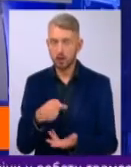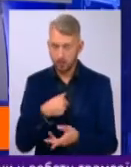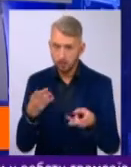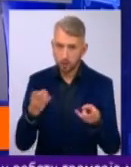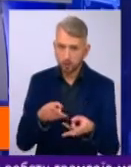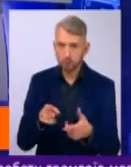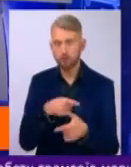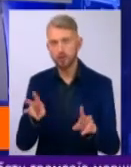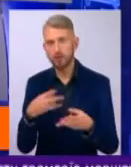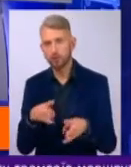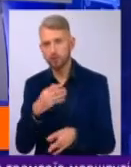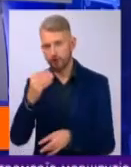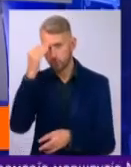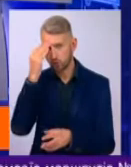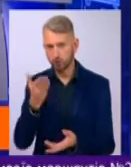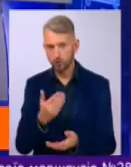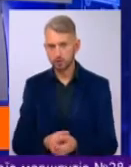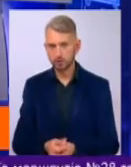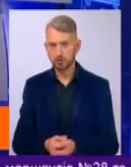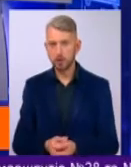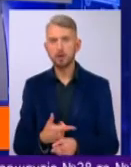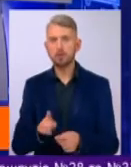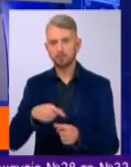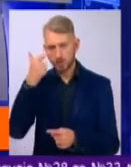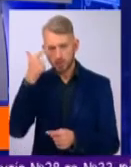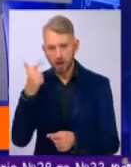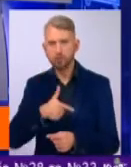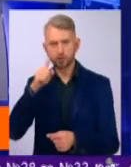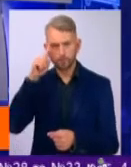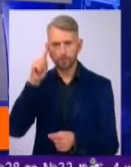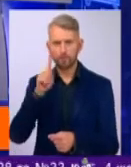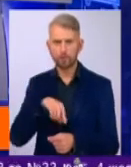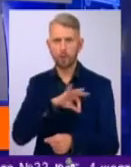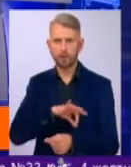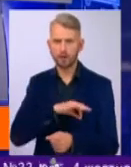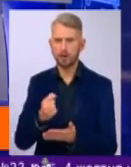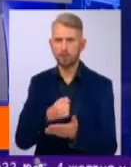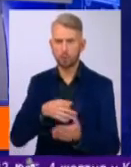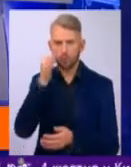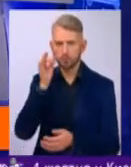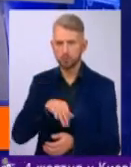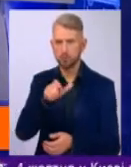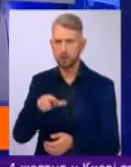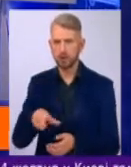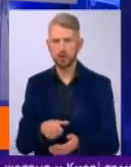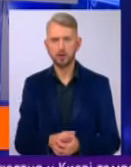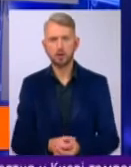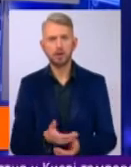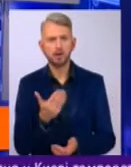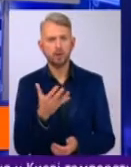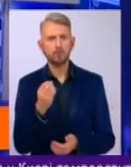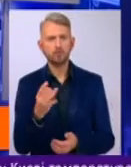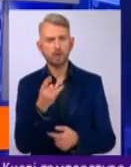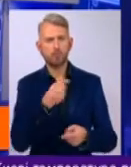потрібні чи не потрібні, на вашу думку? Оце грамотне володіння зброєю освічених людей. Давайте ще раз ми повернемося